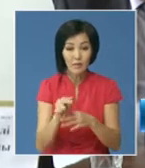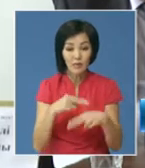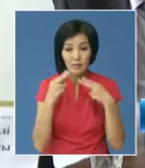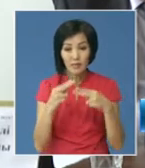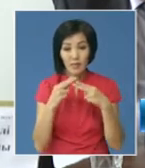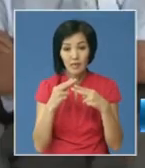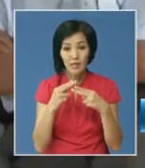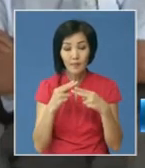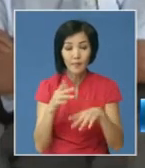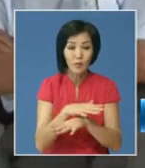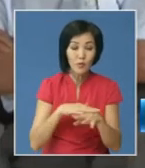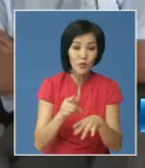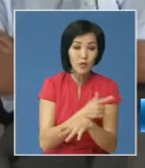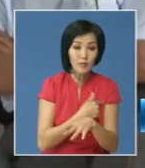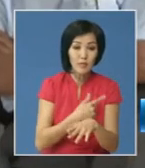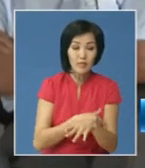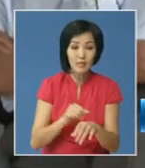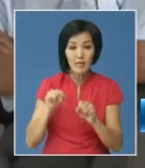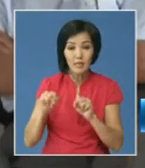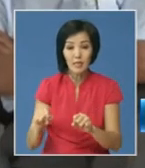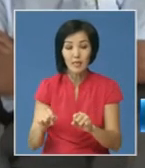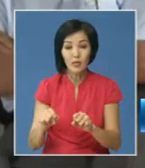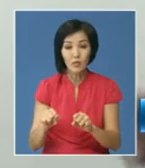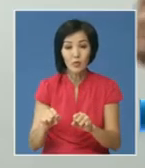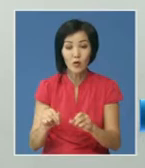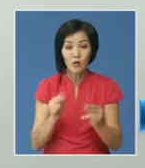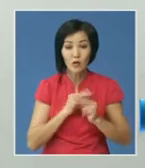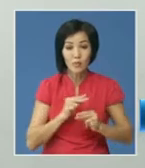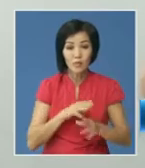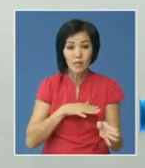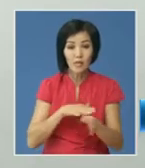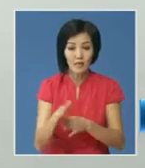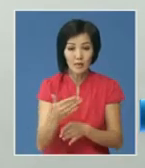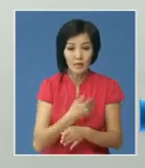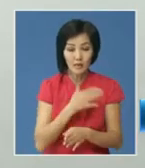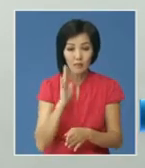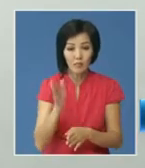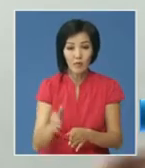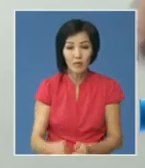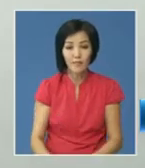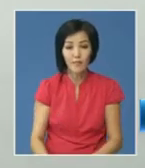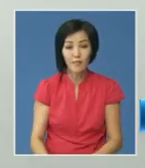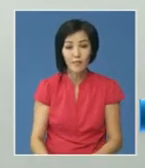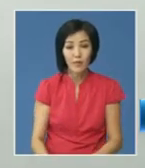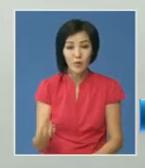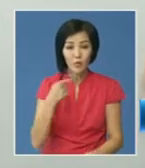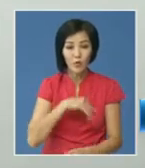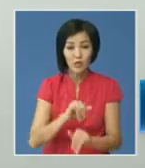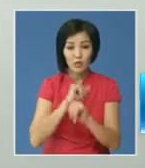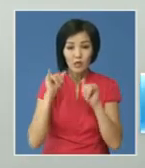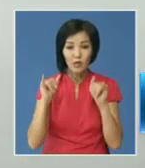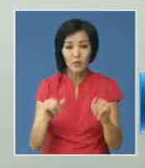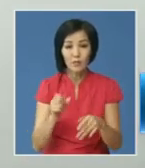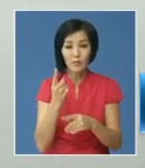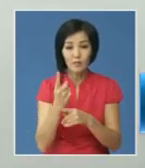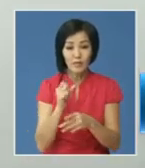толықтай медициналық сақтандыруға қатыстыру сияқты жұмыстарды атқармақ. Рухани жаңғырудың бір тапсырмасын орындау үшін бір